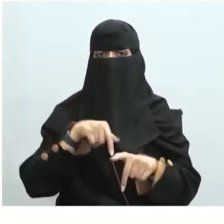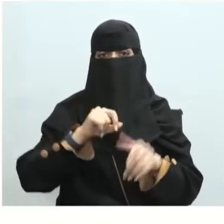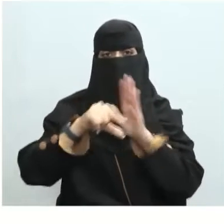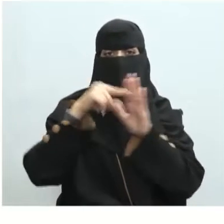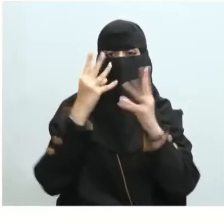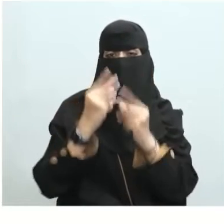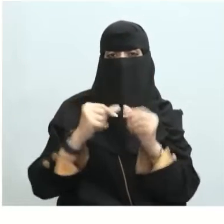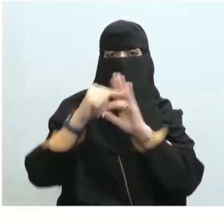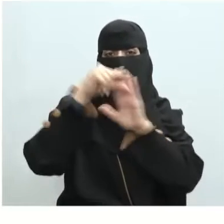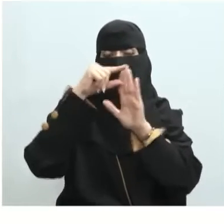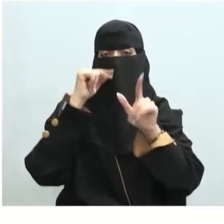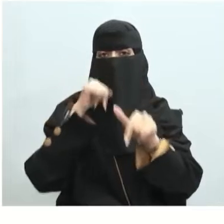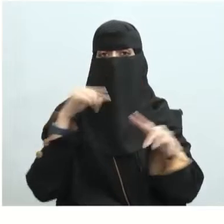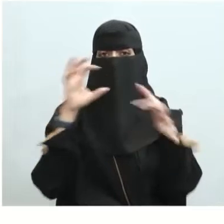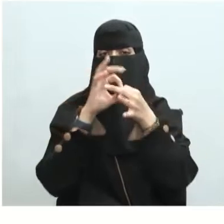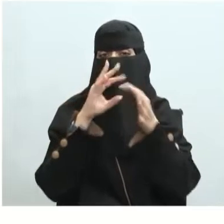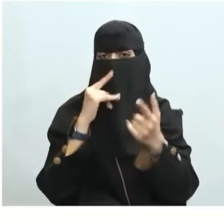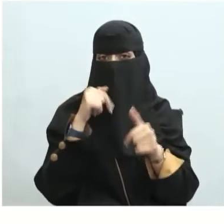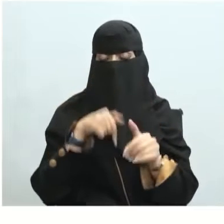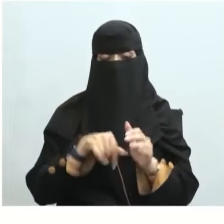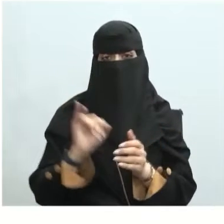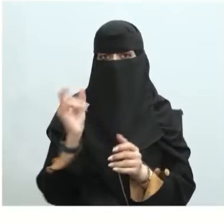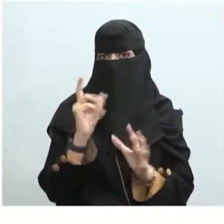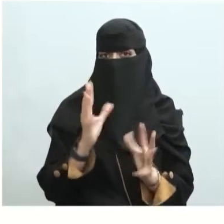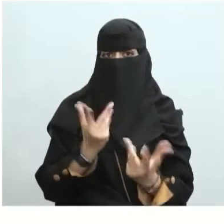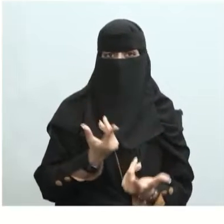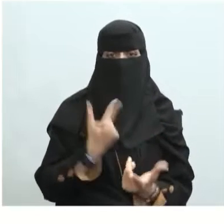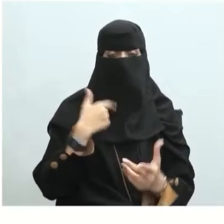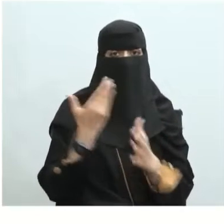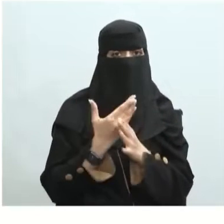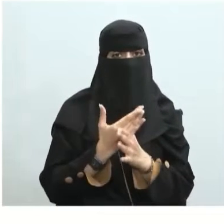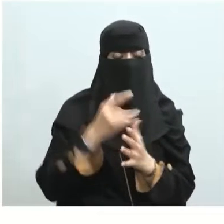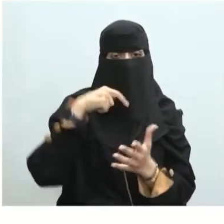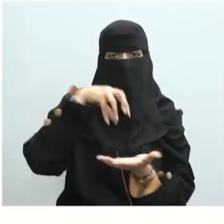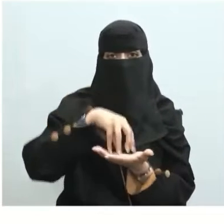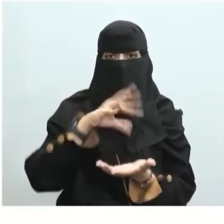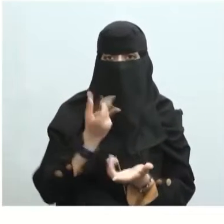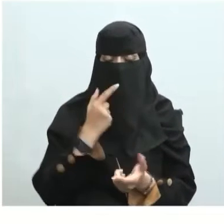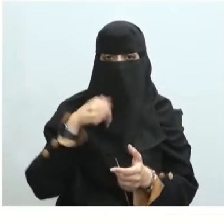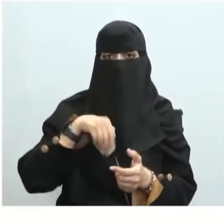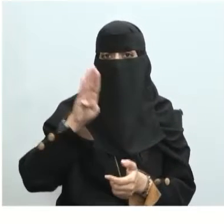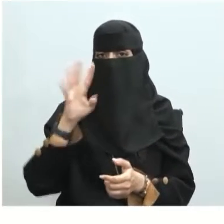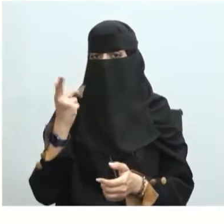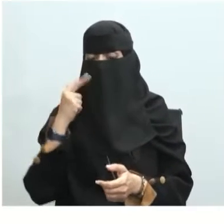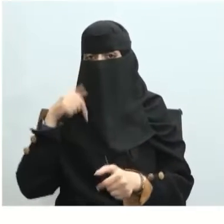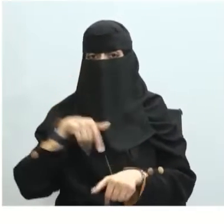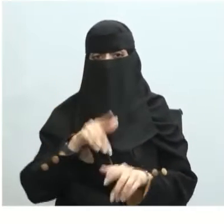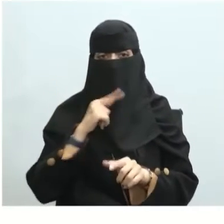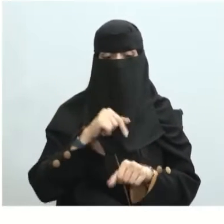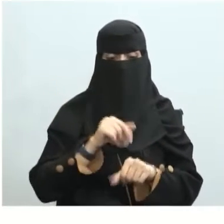بحسب الموضوع من وماذا ولماذا واين ومتى وكيف معايير الجوده وضوح